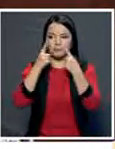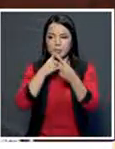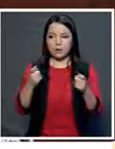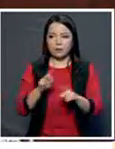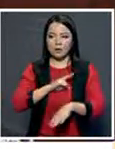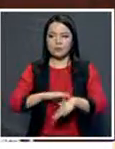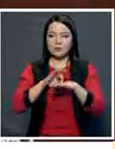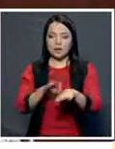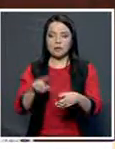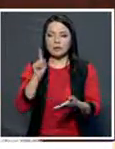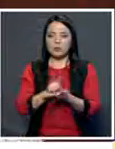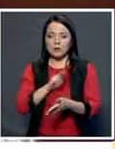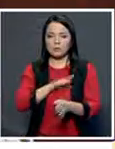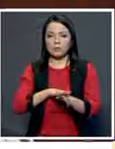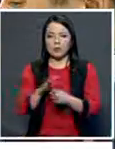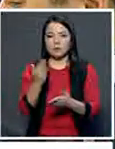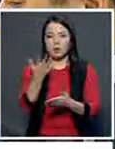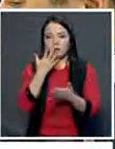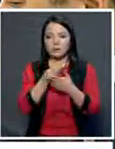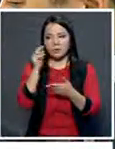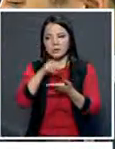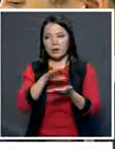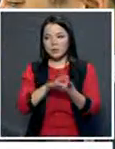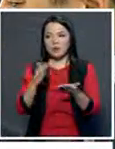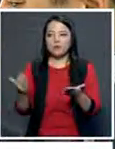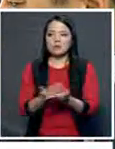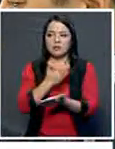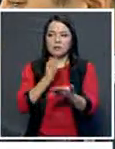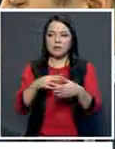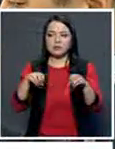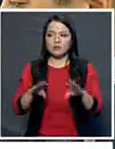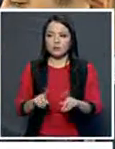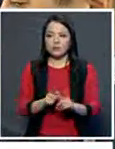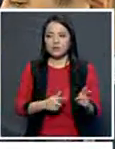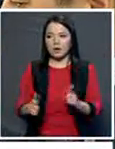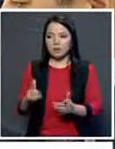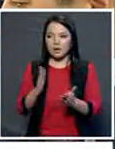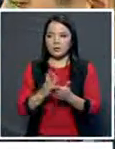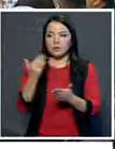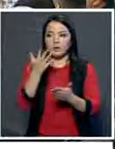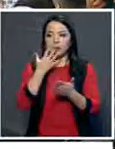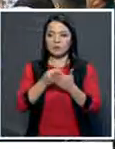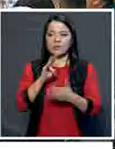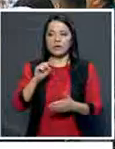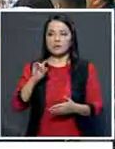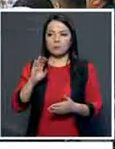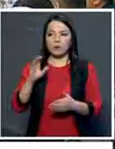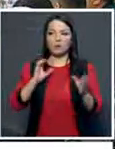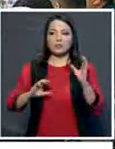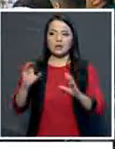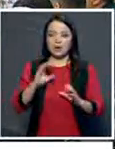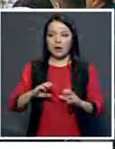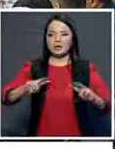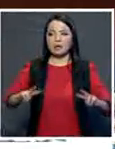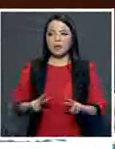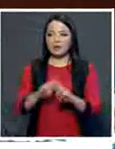министрлігі тиісті мемлекеттік органдармен бірге цифрлық әрі инновациялық шешімдерді даярлайды. Ол жұмыстар Назарбаев университеті, Астана